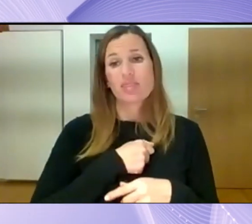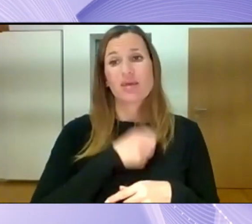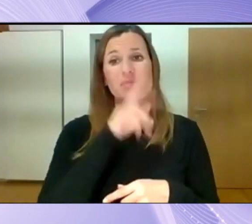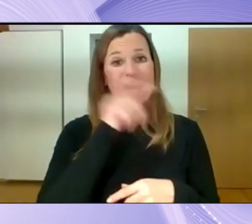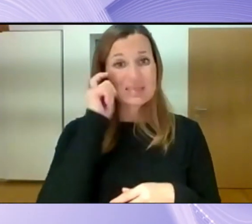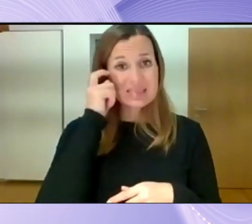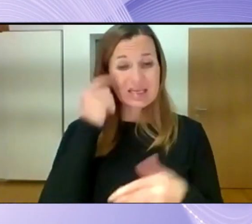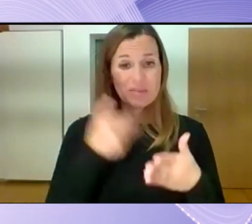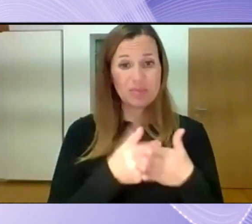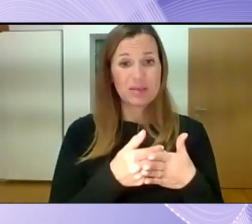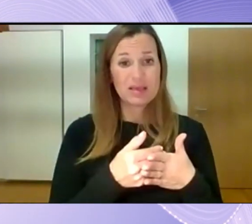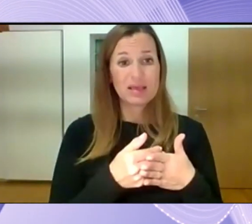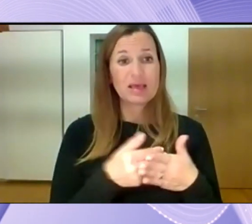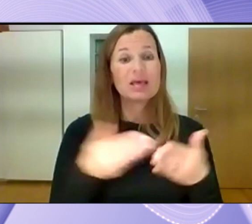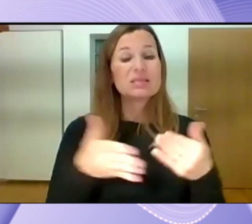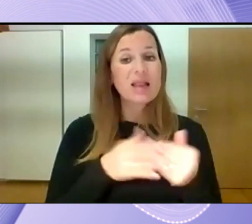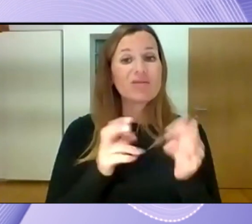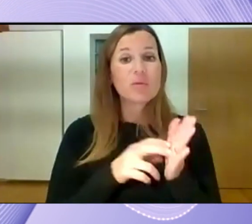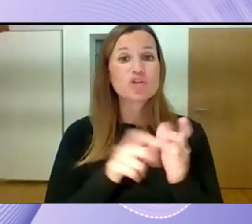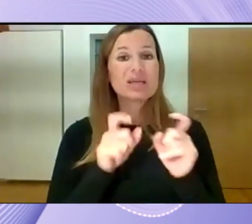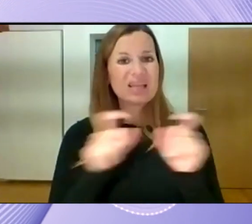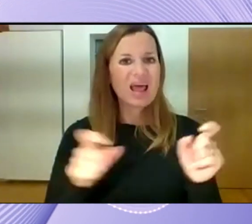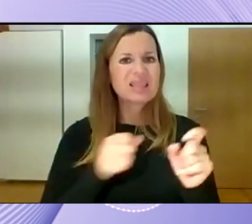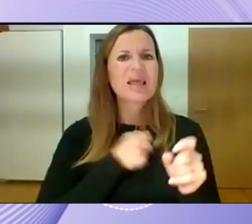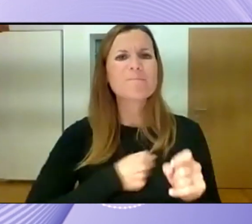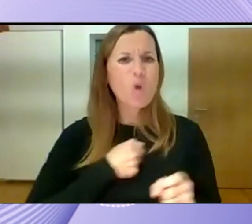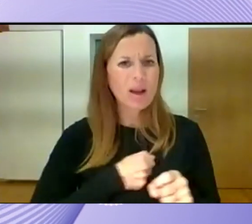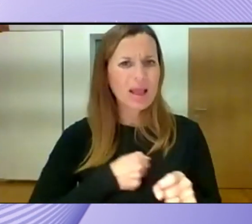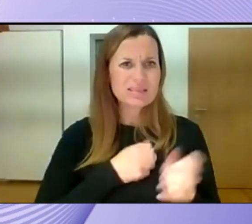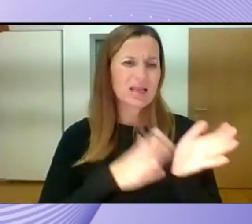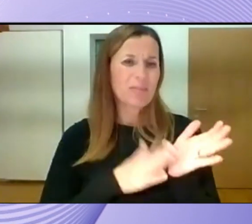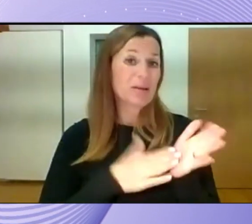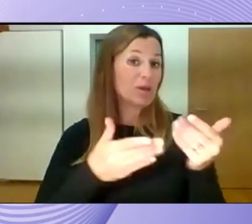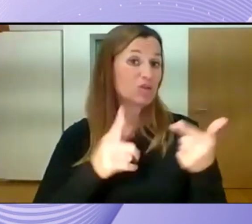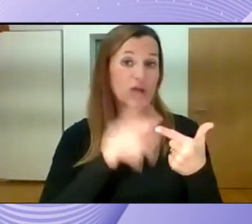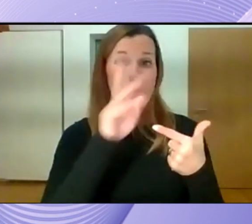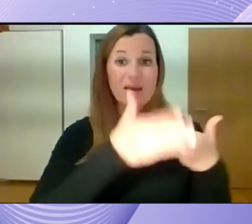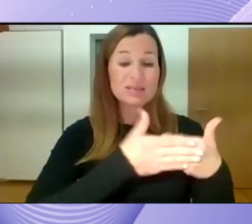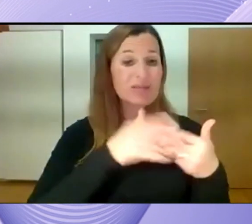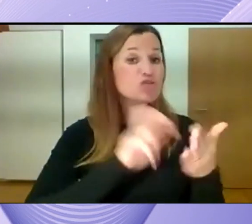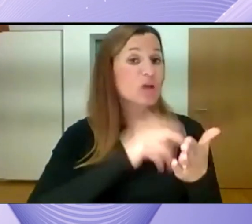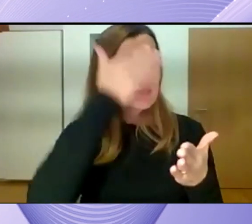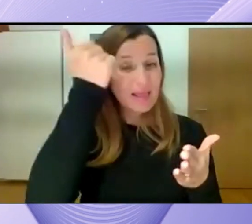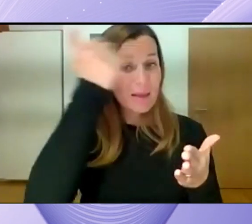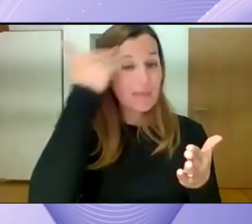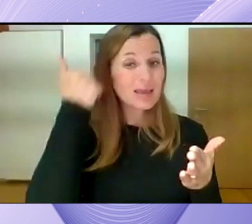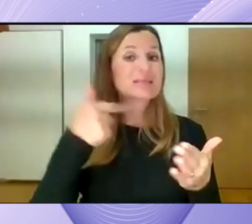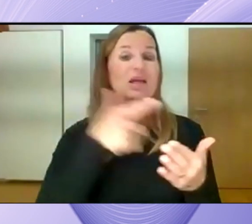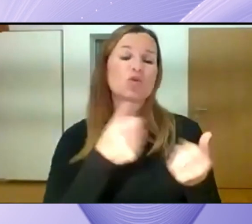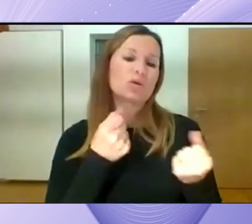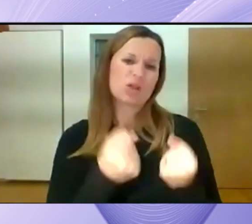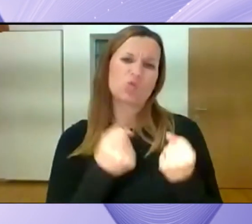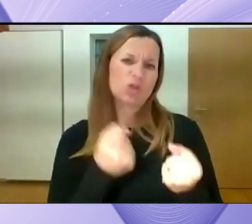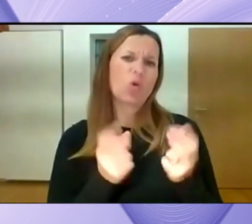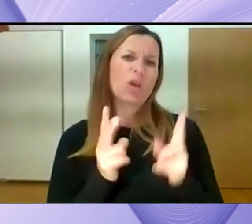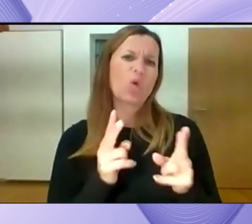pa zaradi bolezni, recimo če je demenca še zraven, je lahko zelo naporno za svojce,